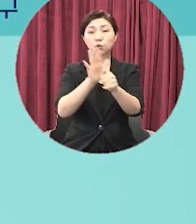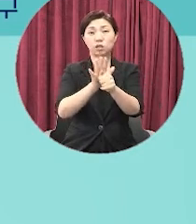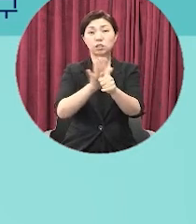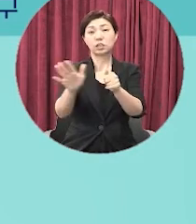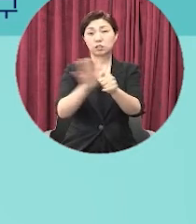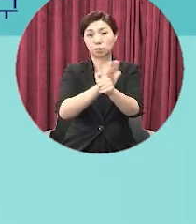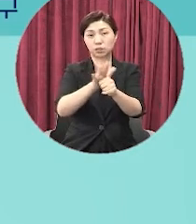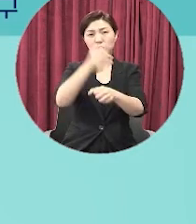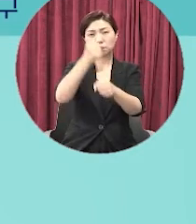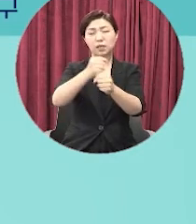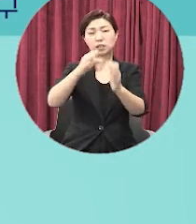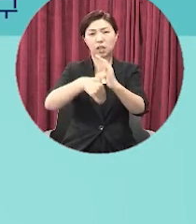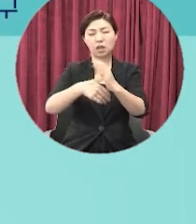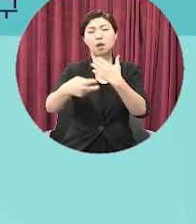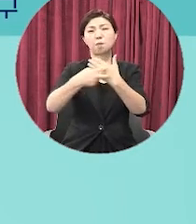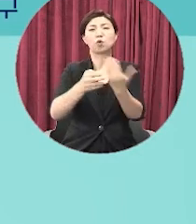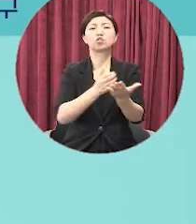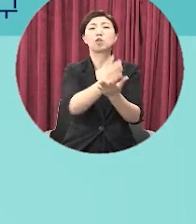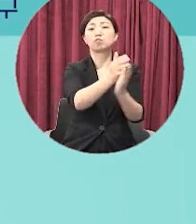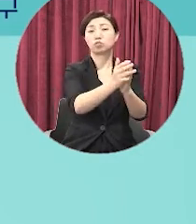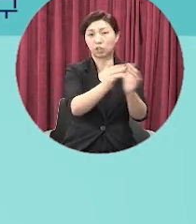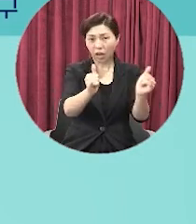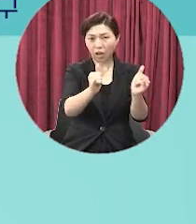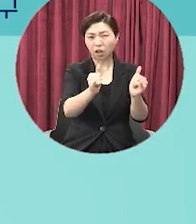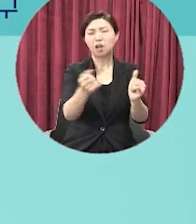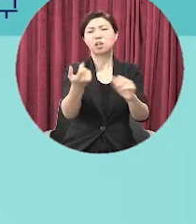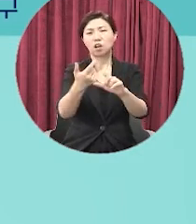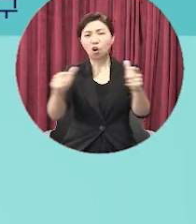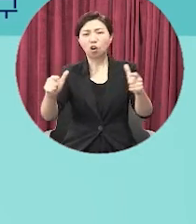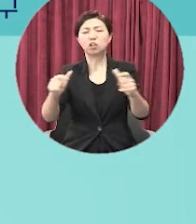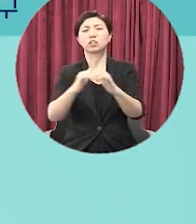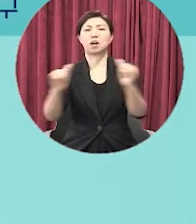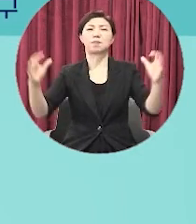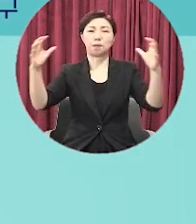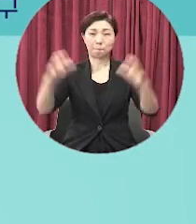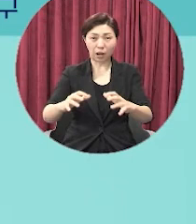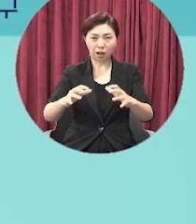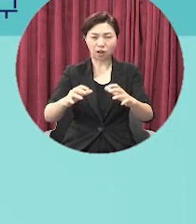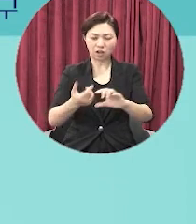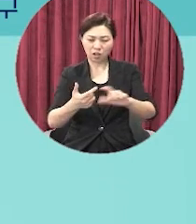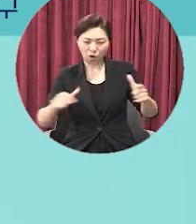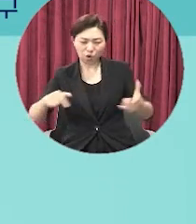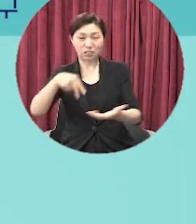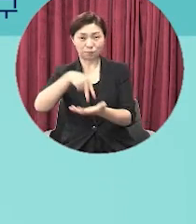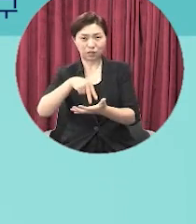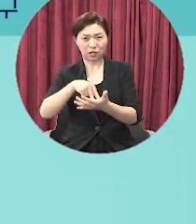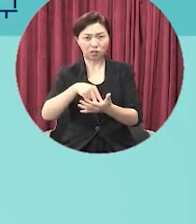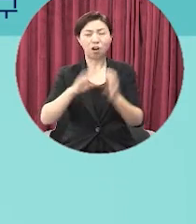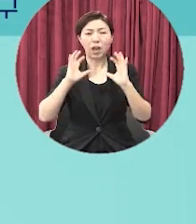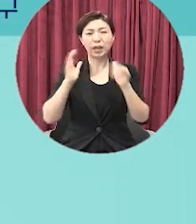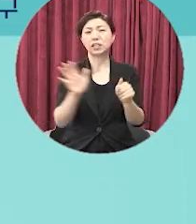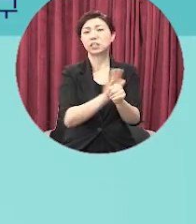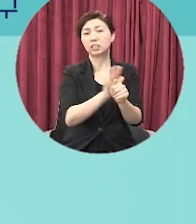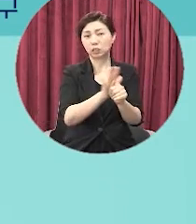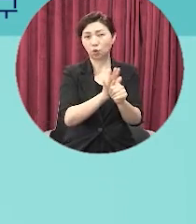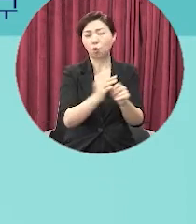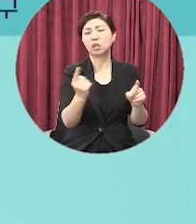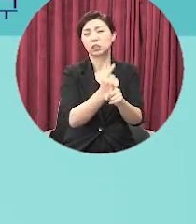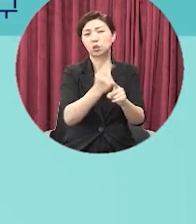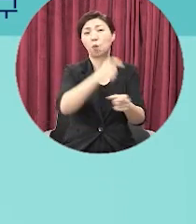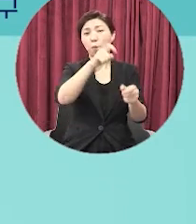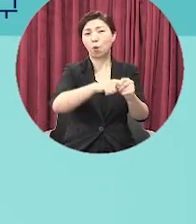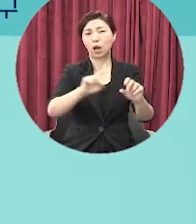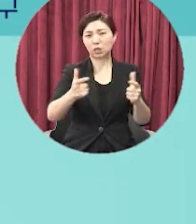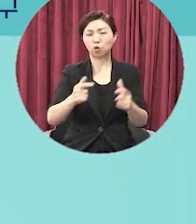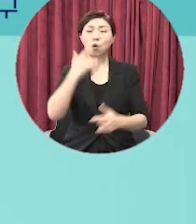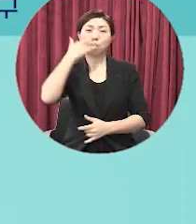때 의료적 전문성을 가진 다양한 전문가들이 닭띠 접근 의 관점으로 아동의 치료 여행 뿐만 아니라 보호자들의 심리